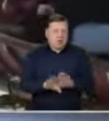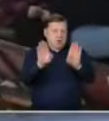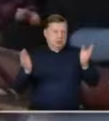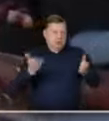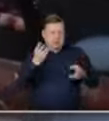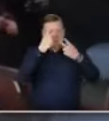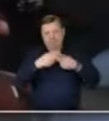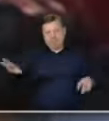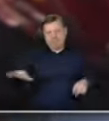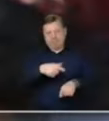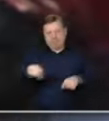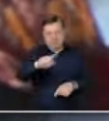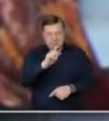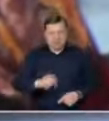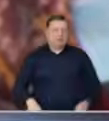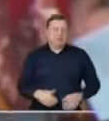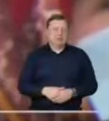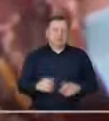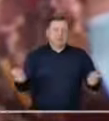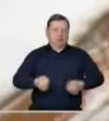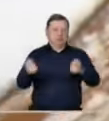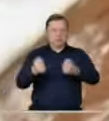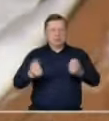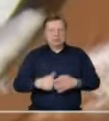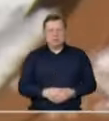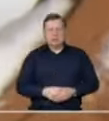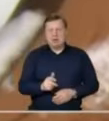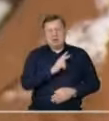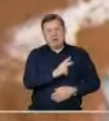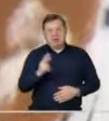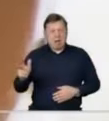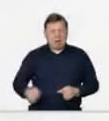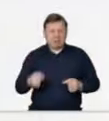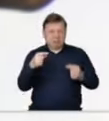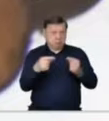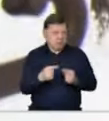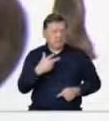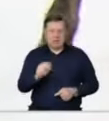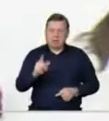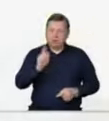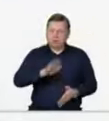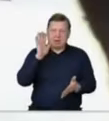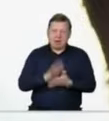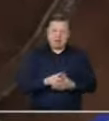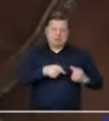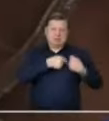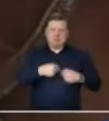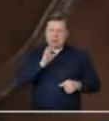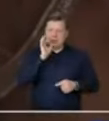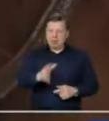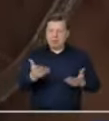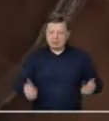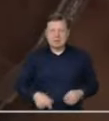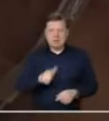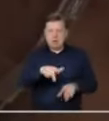zwiedzić Muzeum Wsi Lubelskiej galopem. Ja kasztana. Nie każdy nadaje się do tej profesji. Trzeba mieć charakter i serce do pracy. Żeby to był